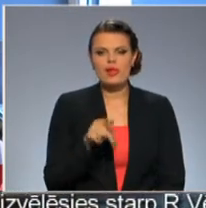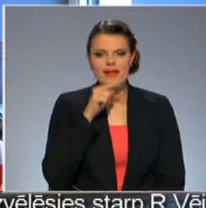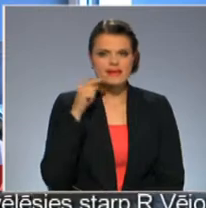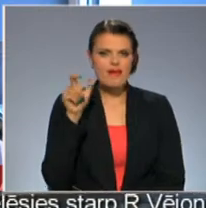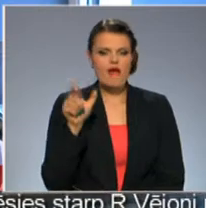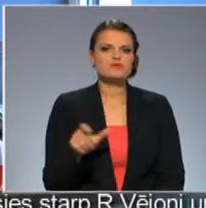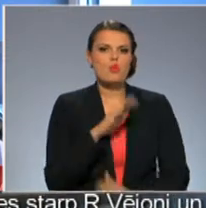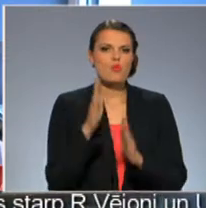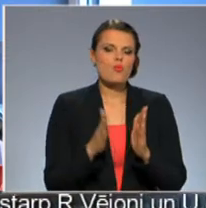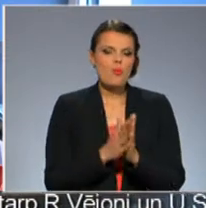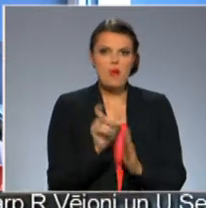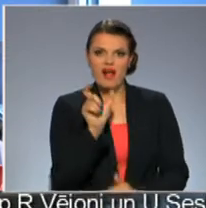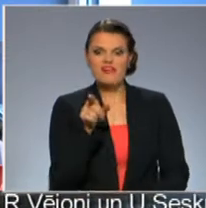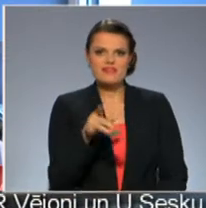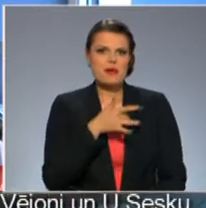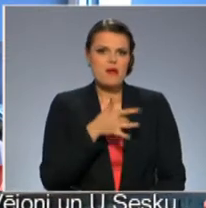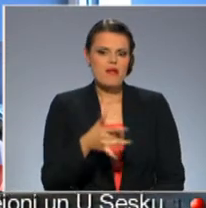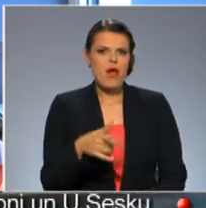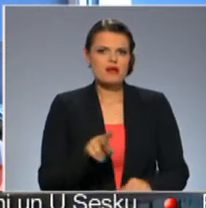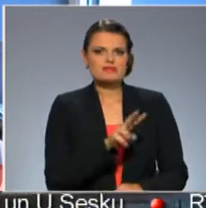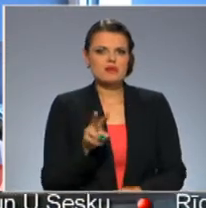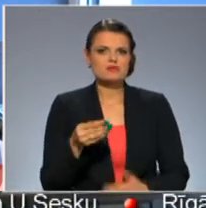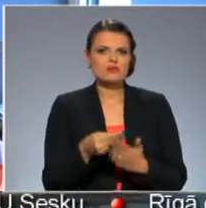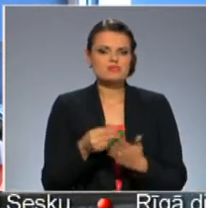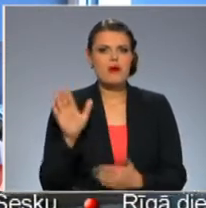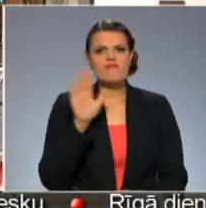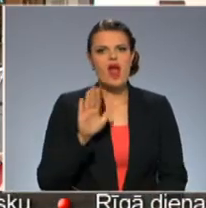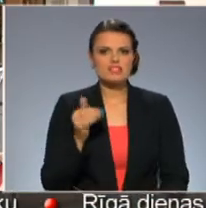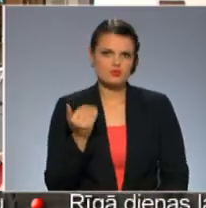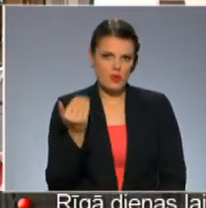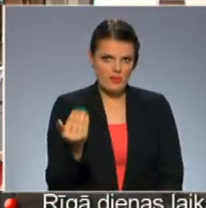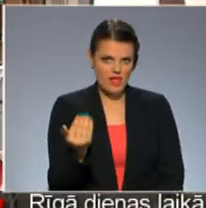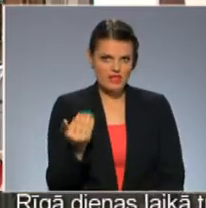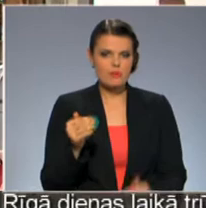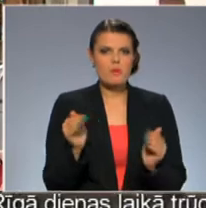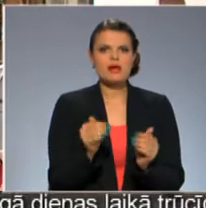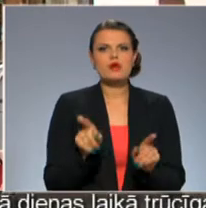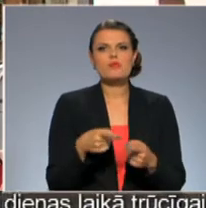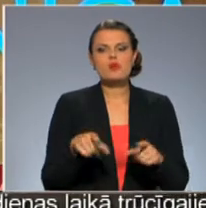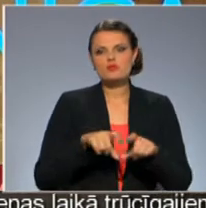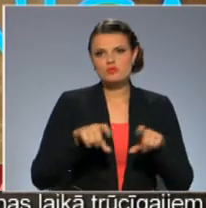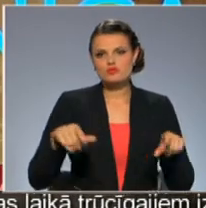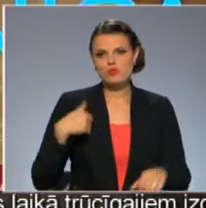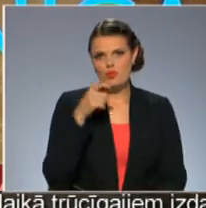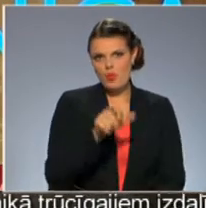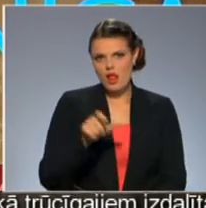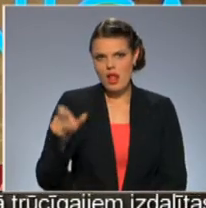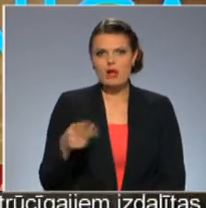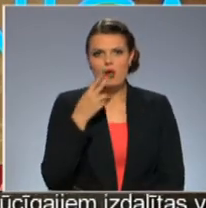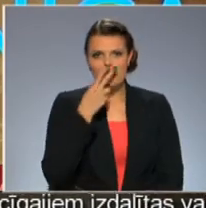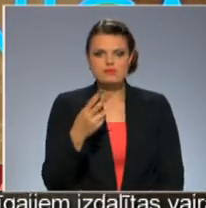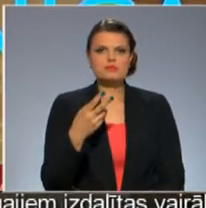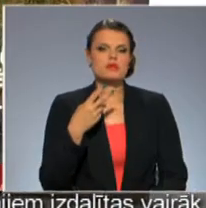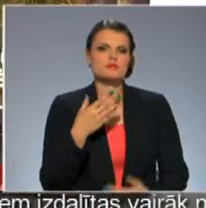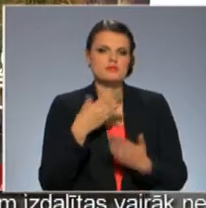Krievs kopumā, kā vārds viņiem liekas, drīzāk tāds, kurš apzīmē valstisko piederību. Mazākumtautības skolēni uzsver savu piederību Latvijai